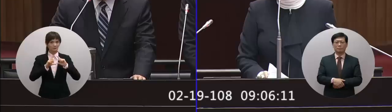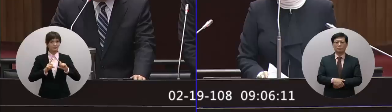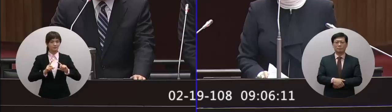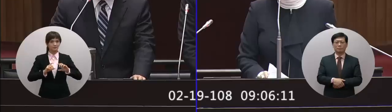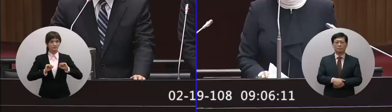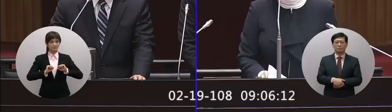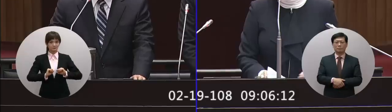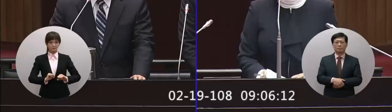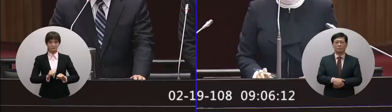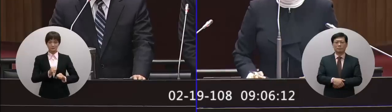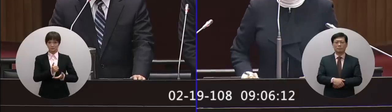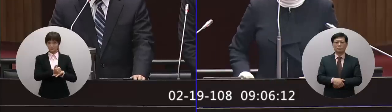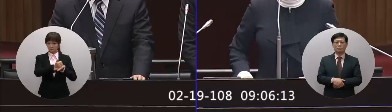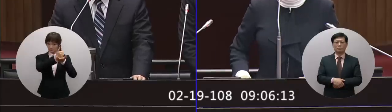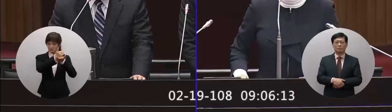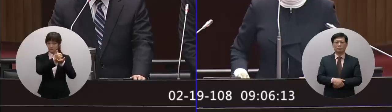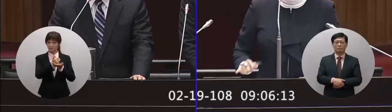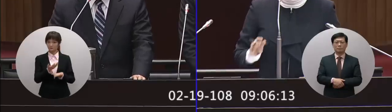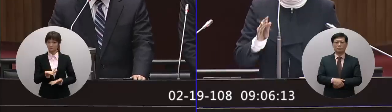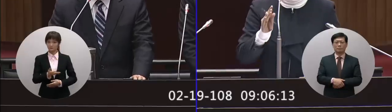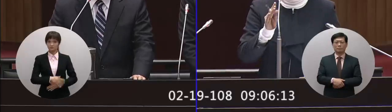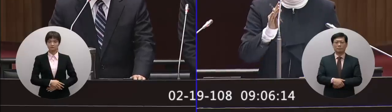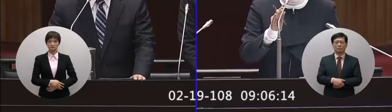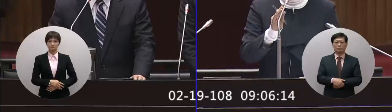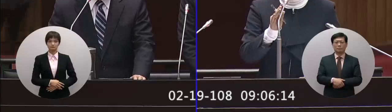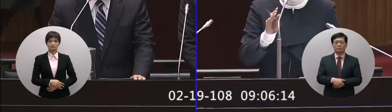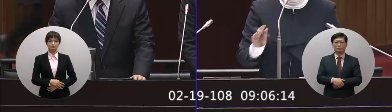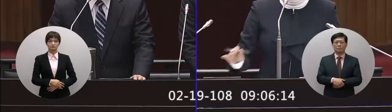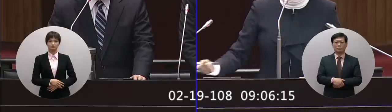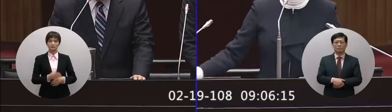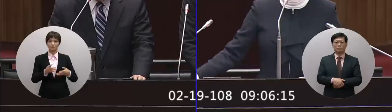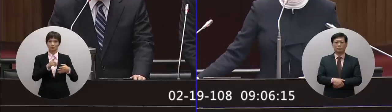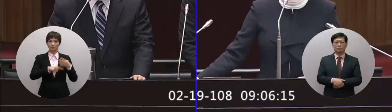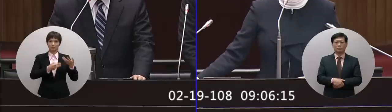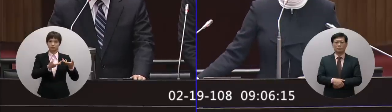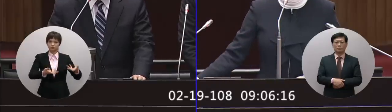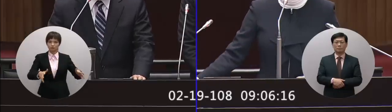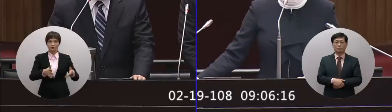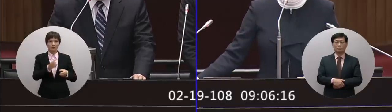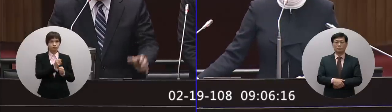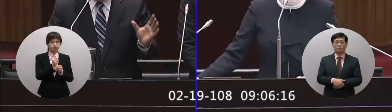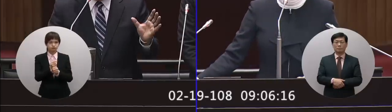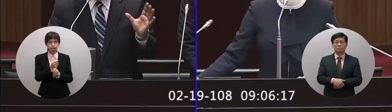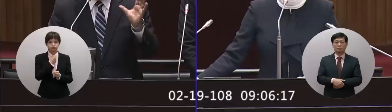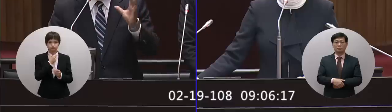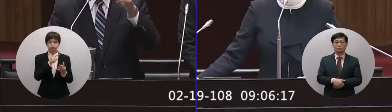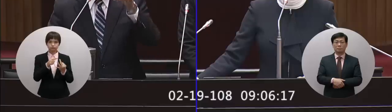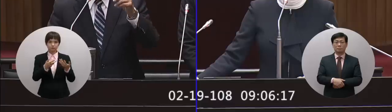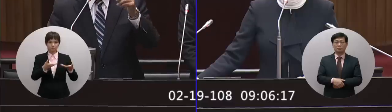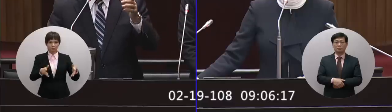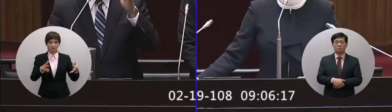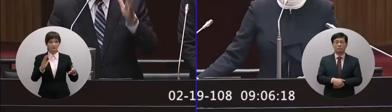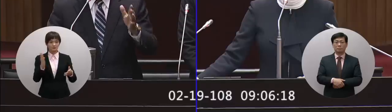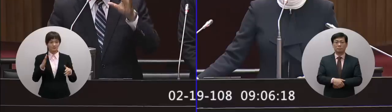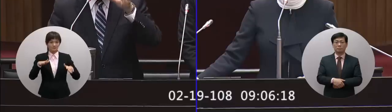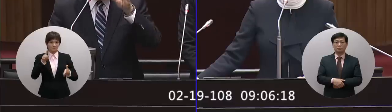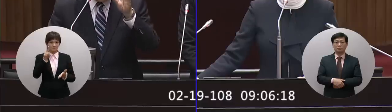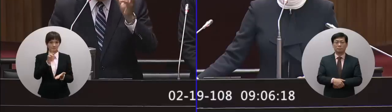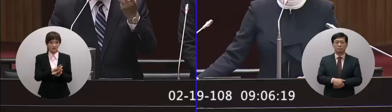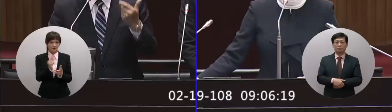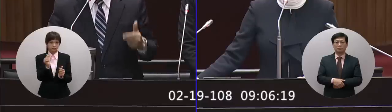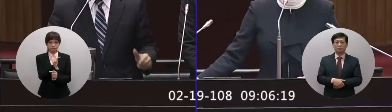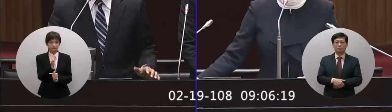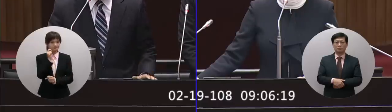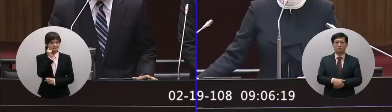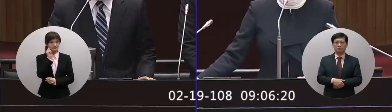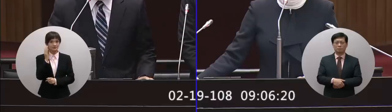住民族的尊重，所以很多事情该做，不过一时之间确实也是很难一步到位，但